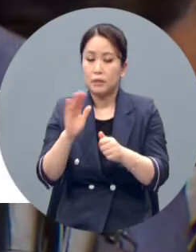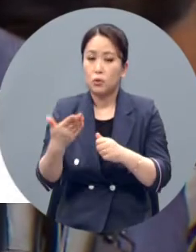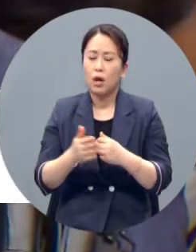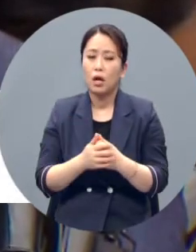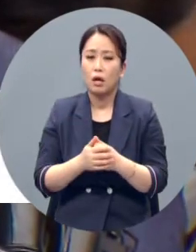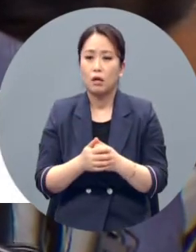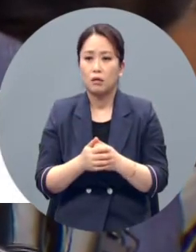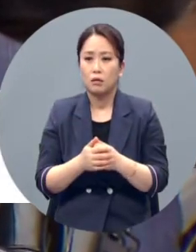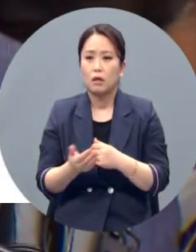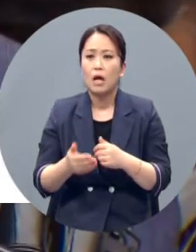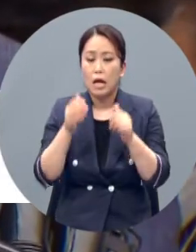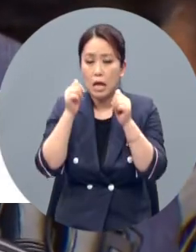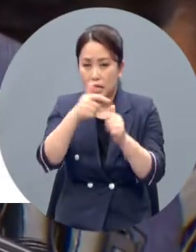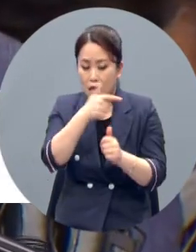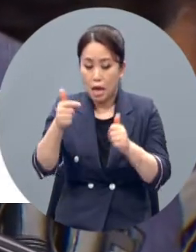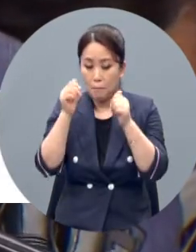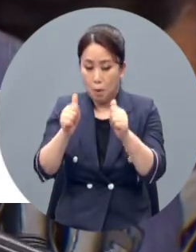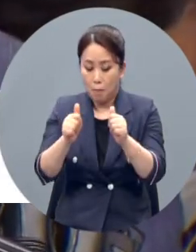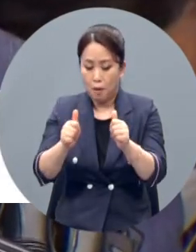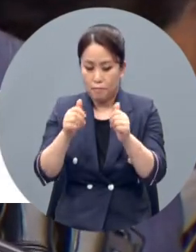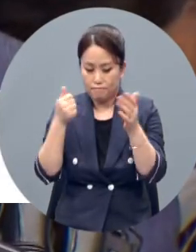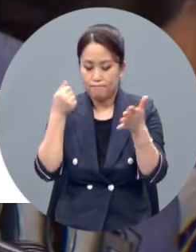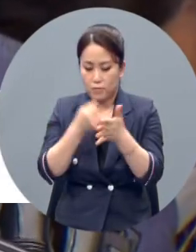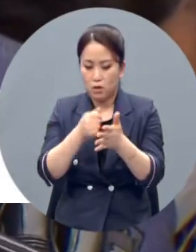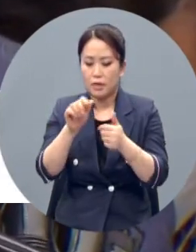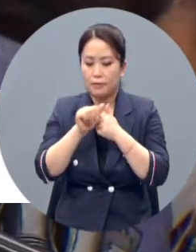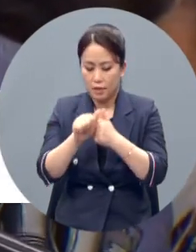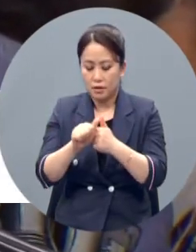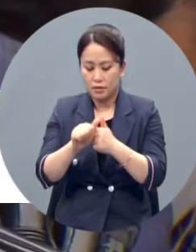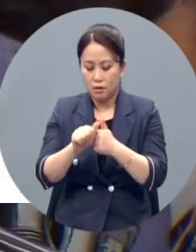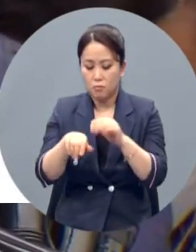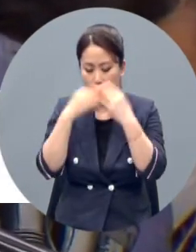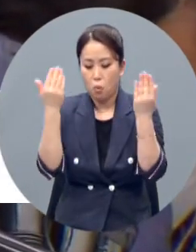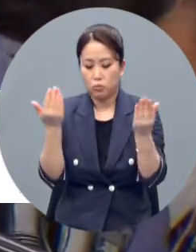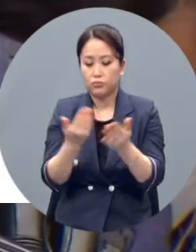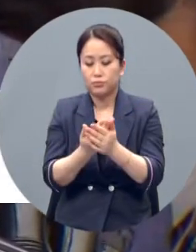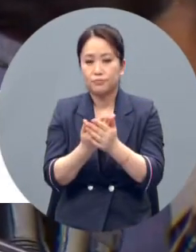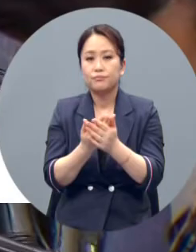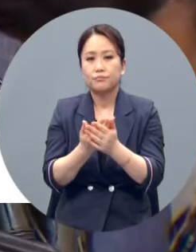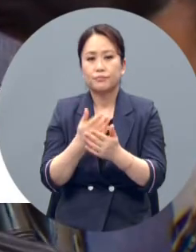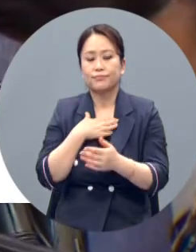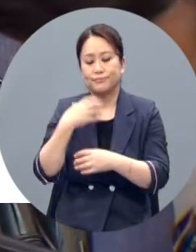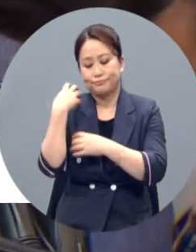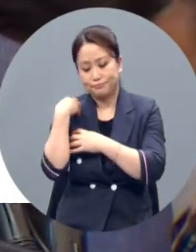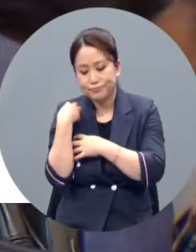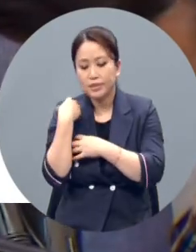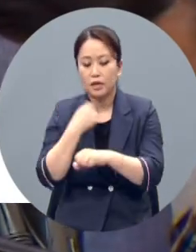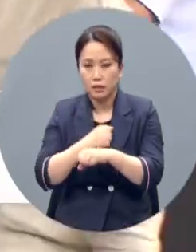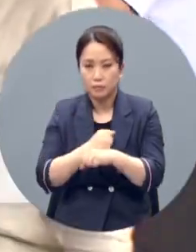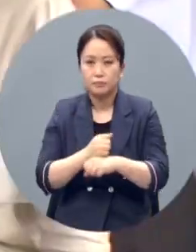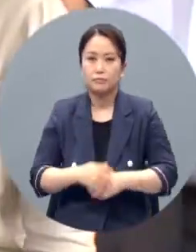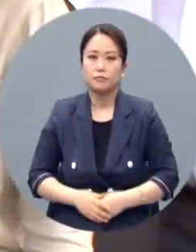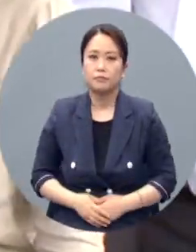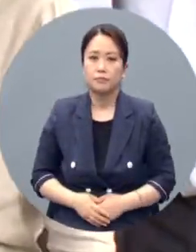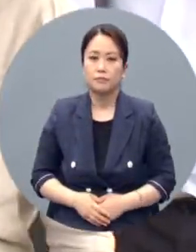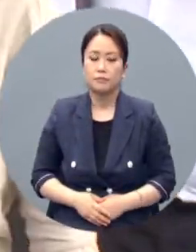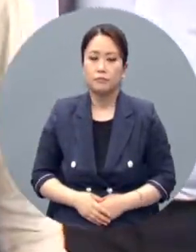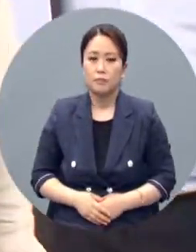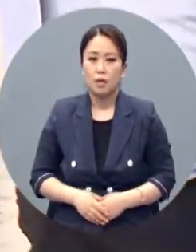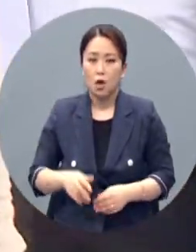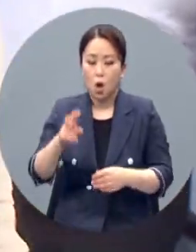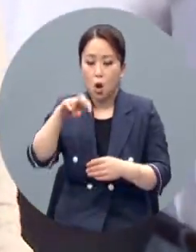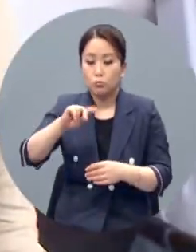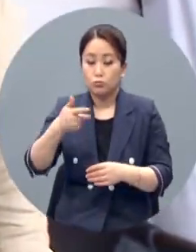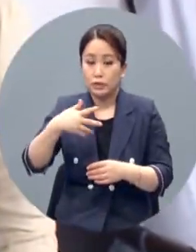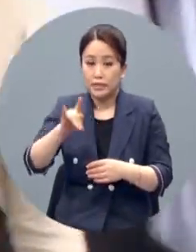판결에 따라 제가 감내 해야 되는 어떤 엄 전 이 감당하게 씁니다 문재인